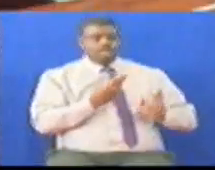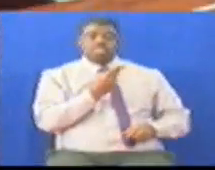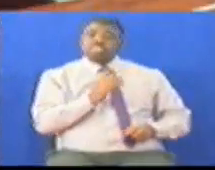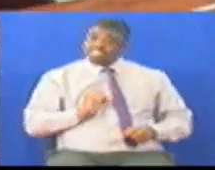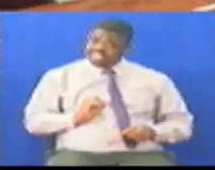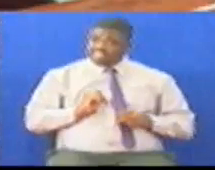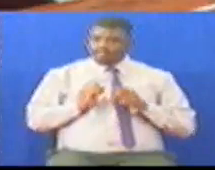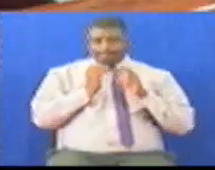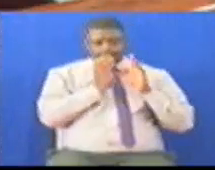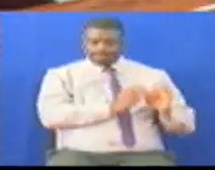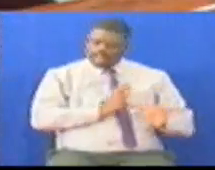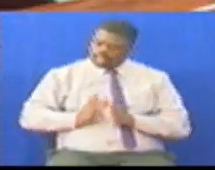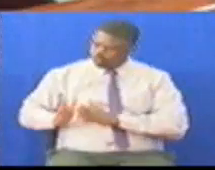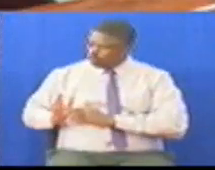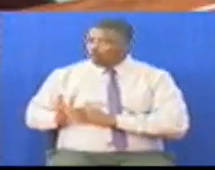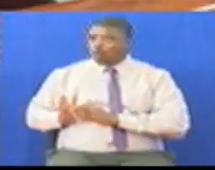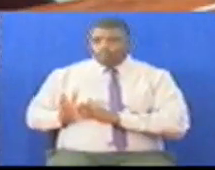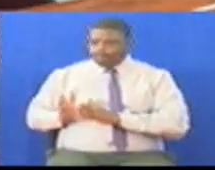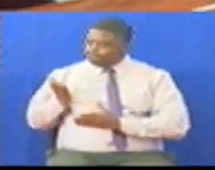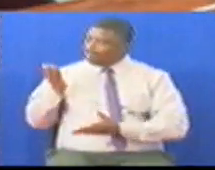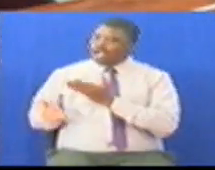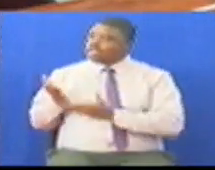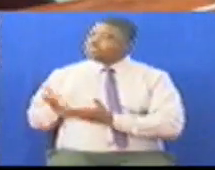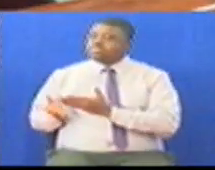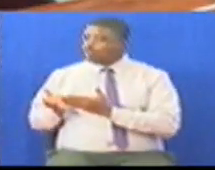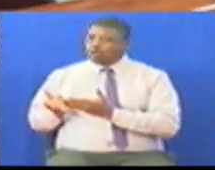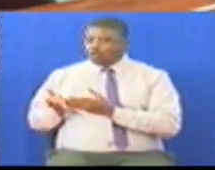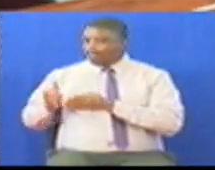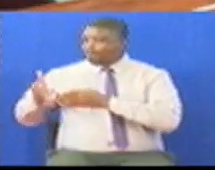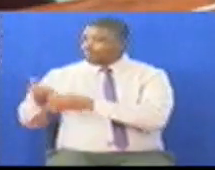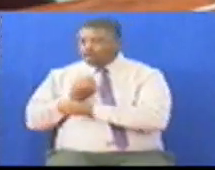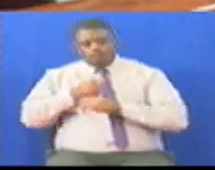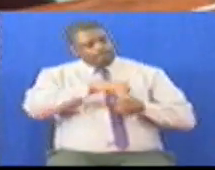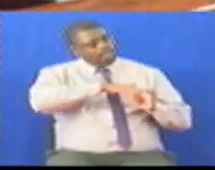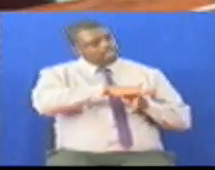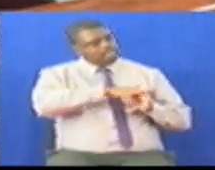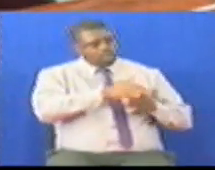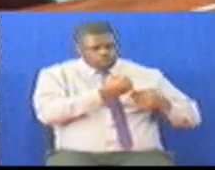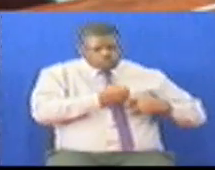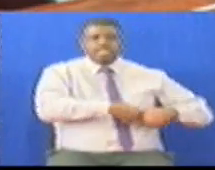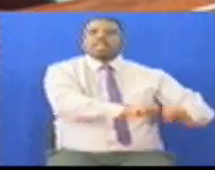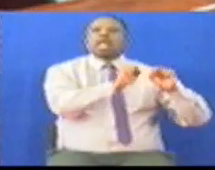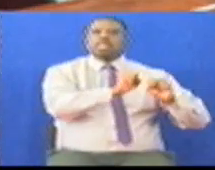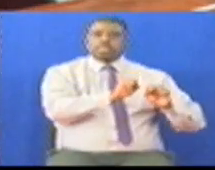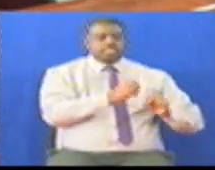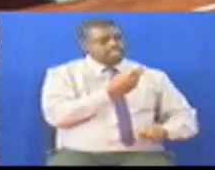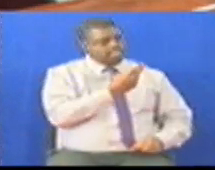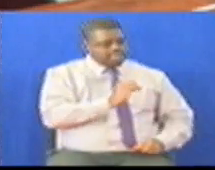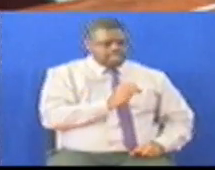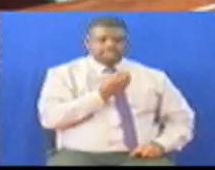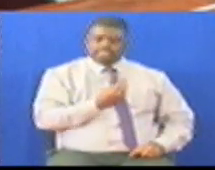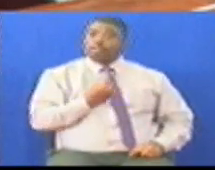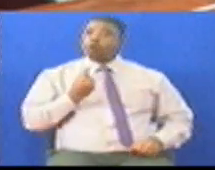wa utekelezaji wa makadirio ya mapato na matumizi kwa mwaka wa 20-21.